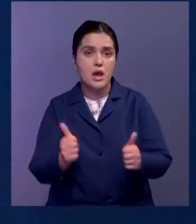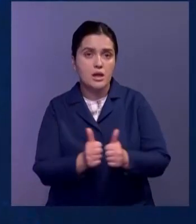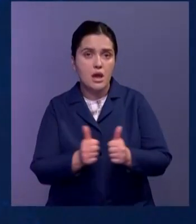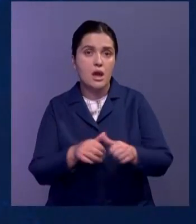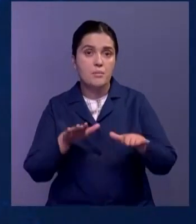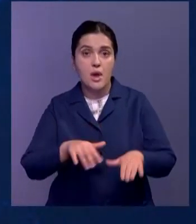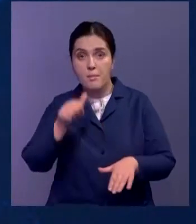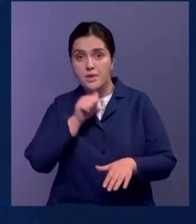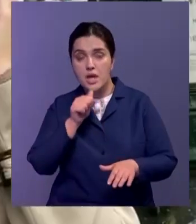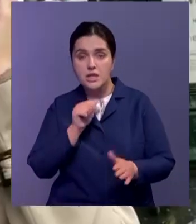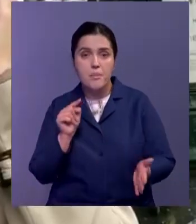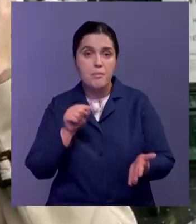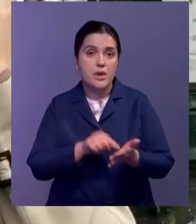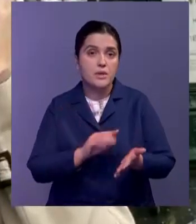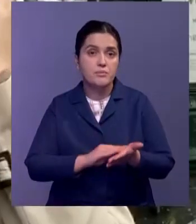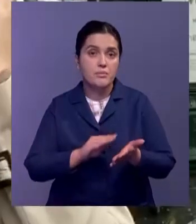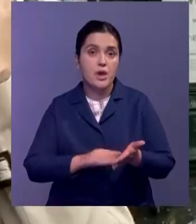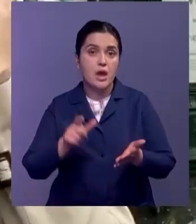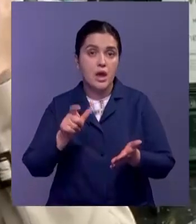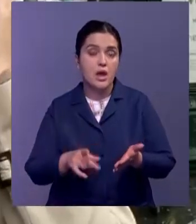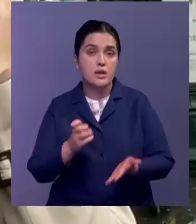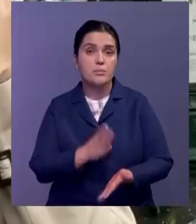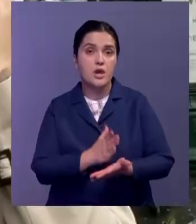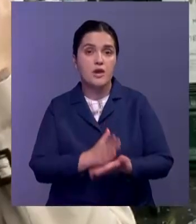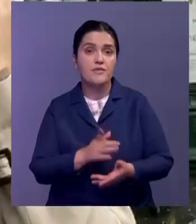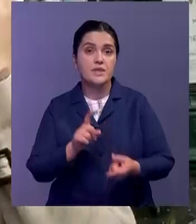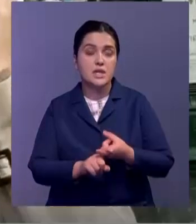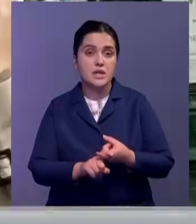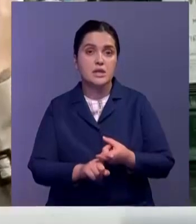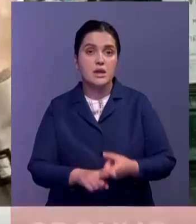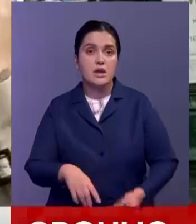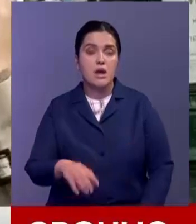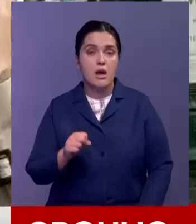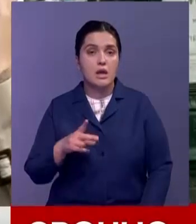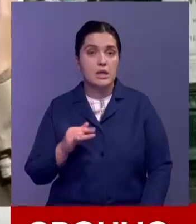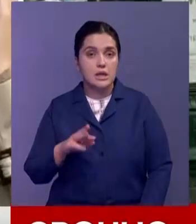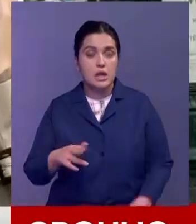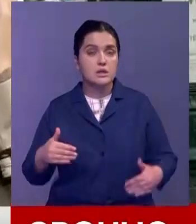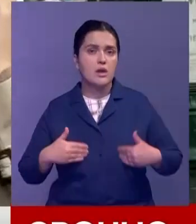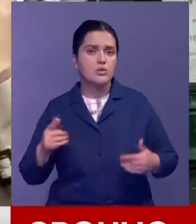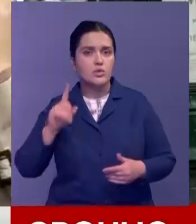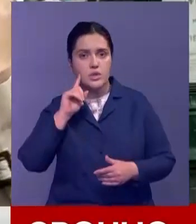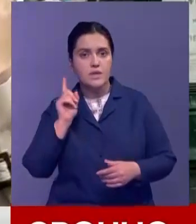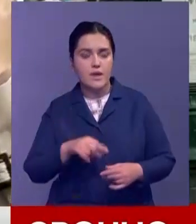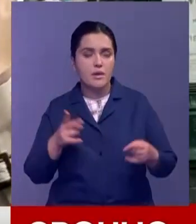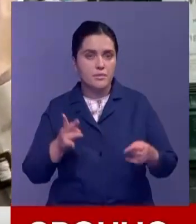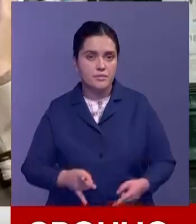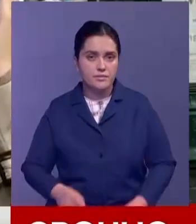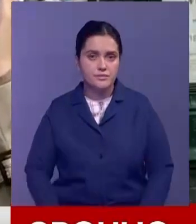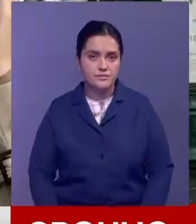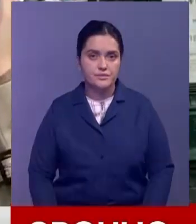месту пытается подобраться наш корреспондент Ильяс Избухова. Он на прямой связи со студией. Илья, здравствуйте. Вот что известно об